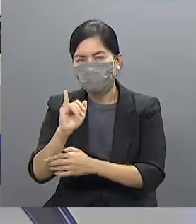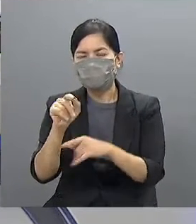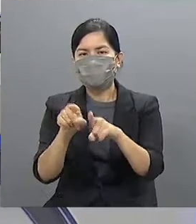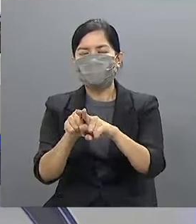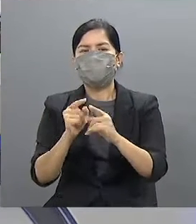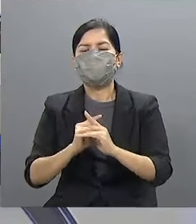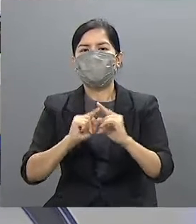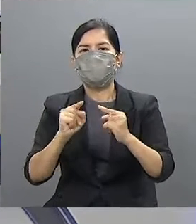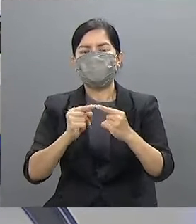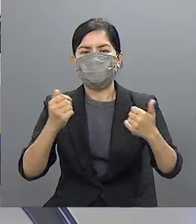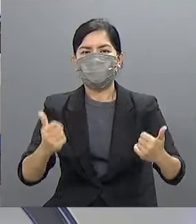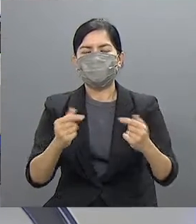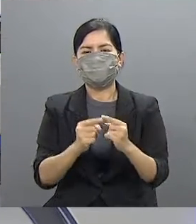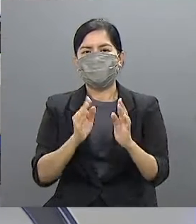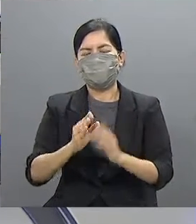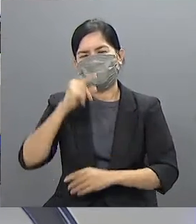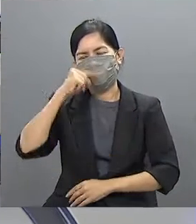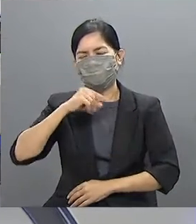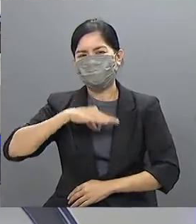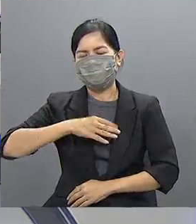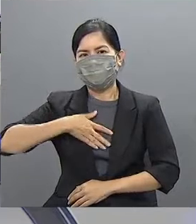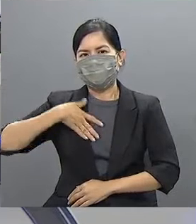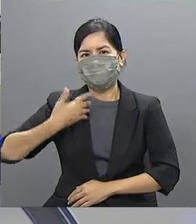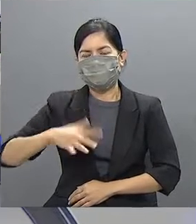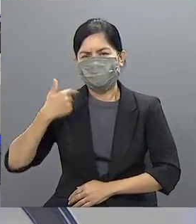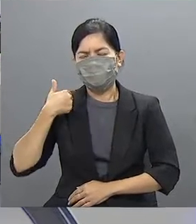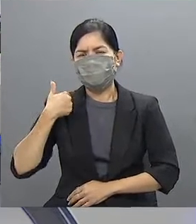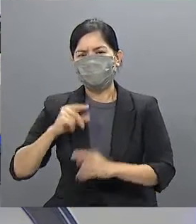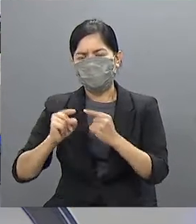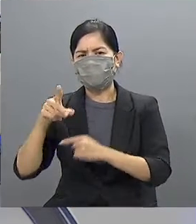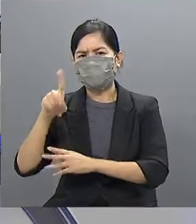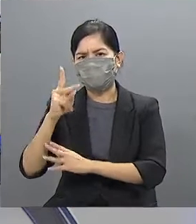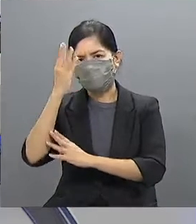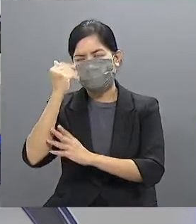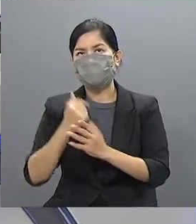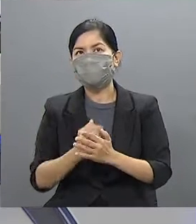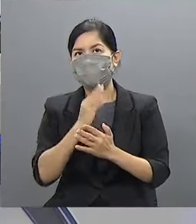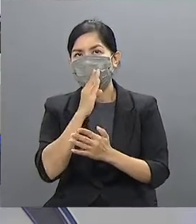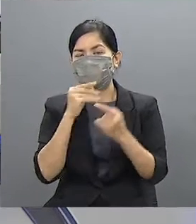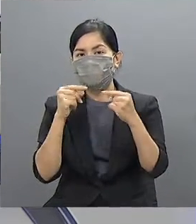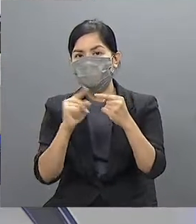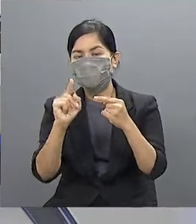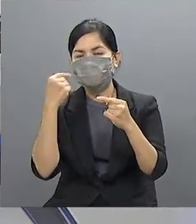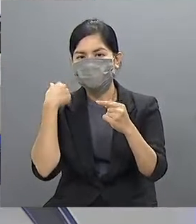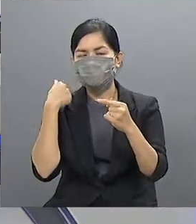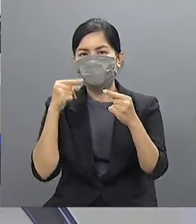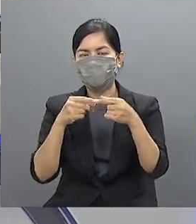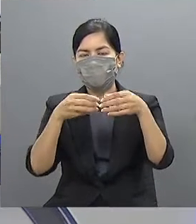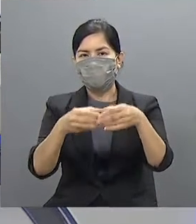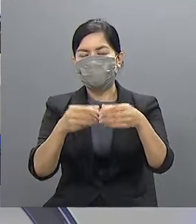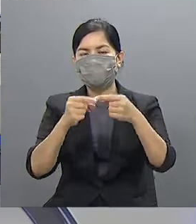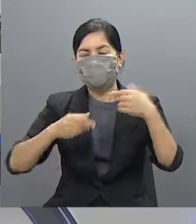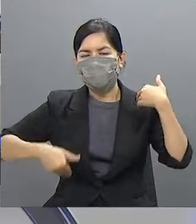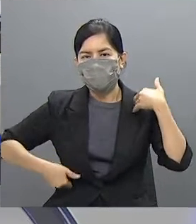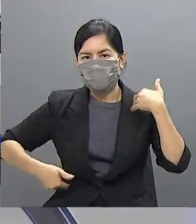ตัวของคนไทยก็อาจจะทำให้มีข้อดีอยู่บ้างนะคะเมื่อสถานที่ที่มีลิงอยู่ในครอบครองเขาก็พยายามจะเพิ่มมาตรการ